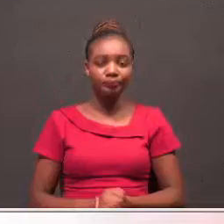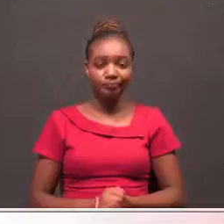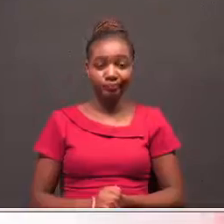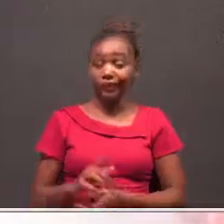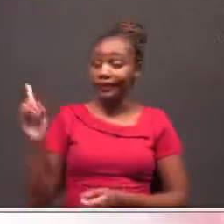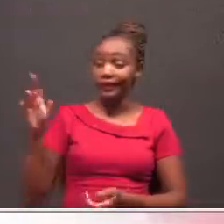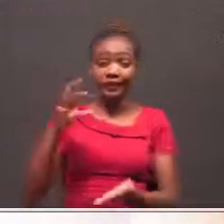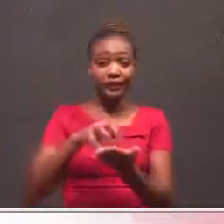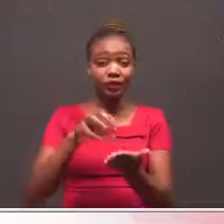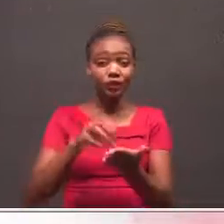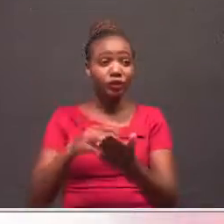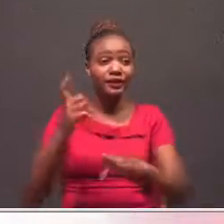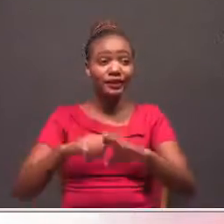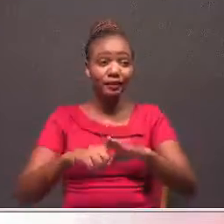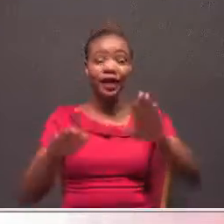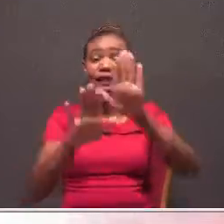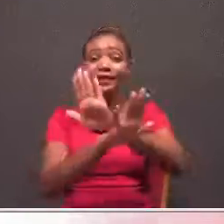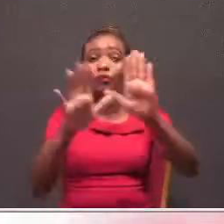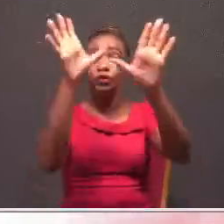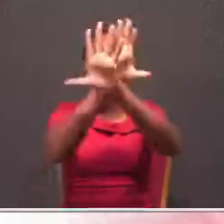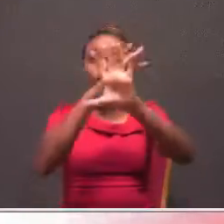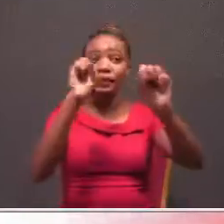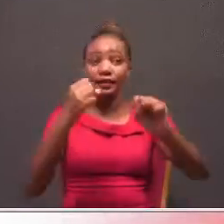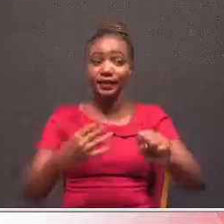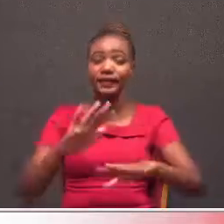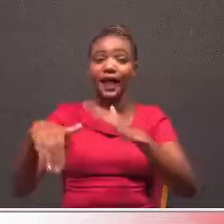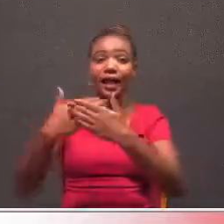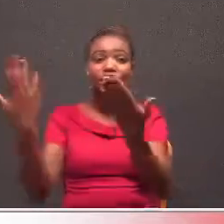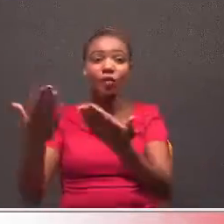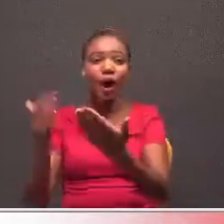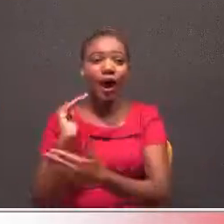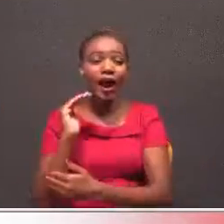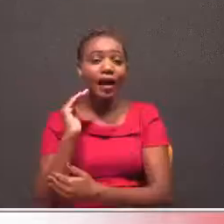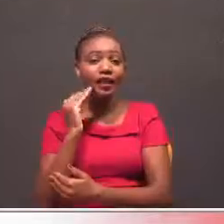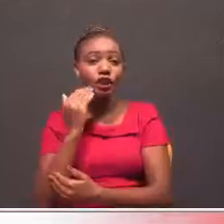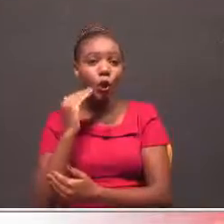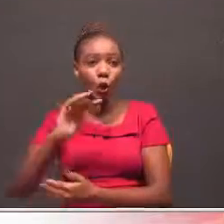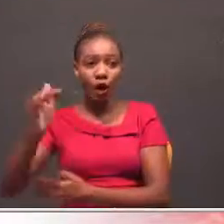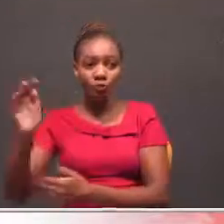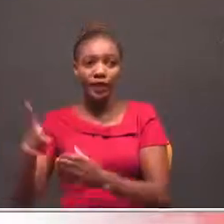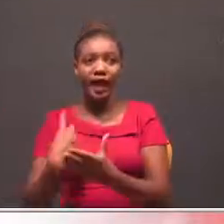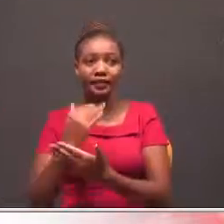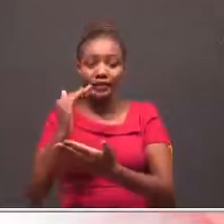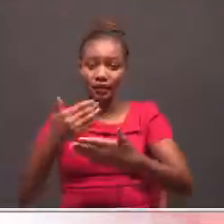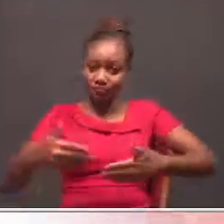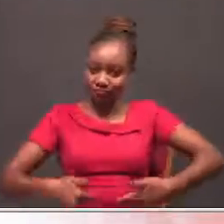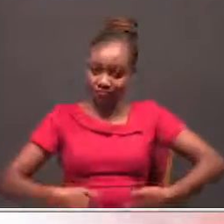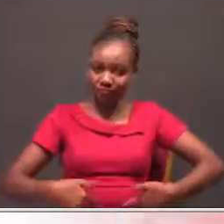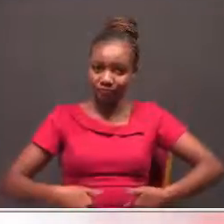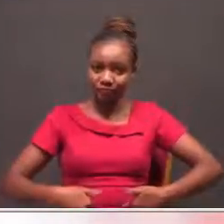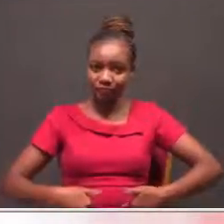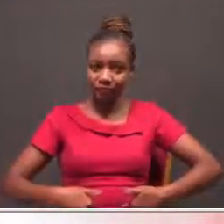Ndiyo hali iliyoshuhudiwa wakati naibu rais William Ruto alipotua kaunti ya Isiolo, baadhi ya vijana wakimpinga mbunge wa Isiolo